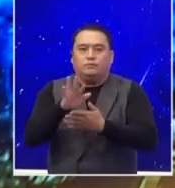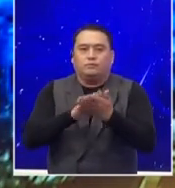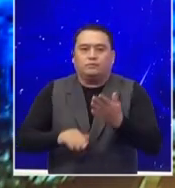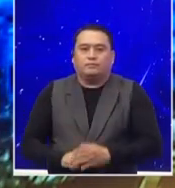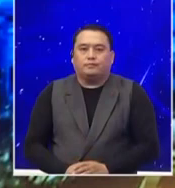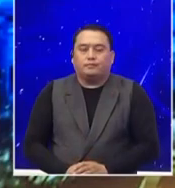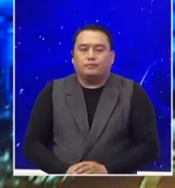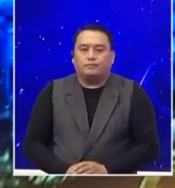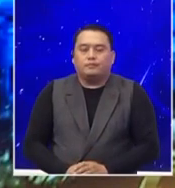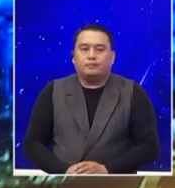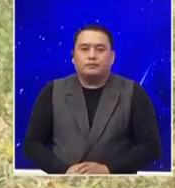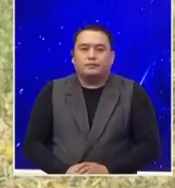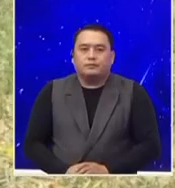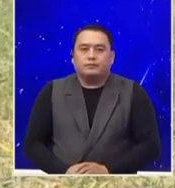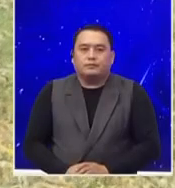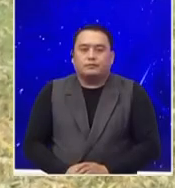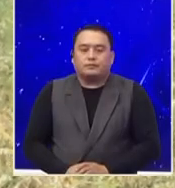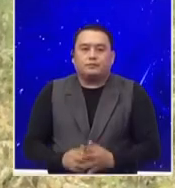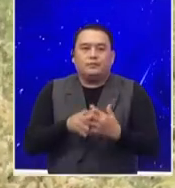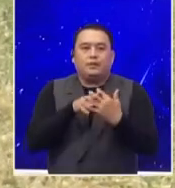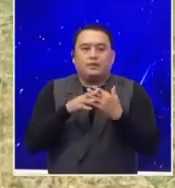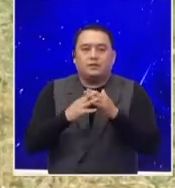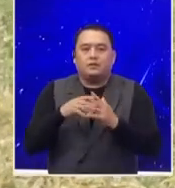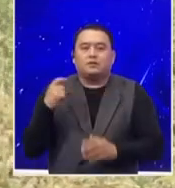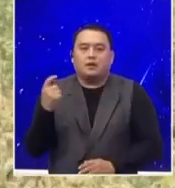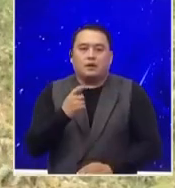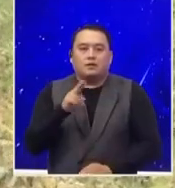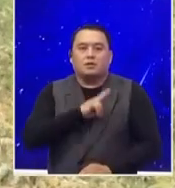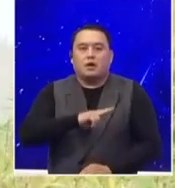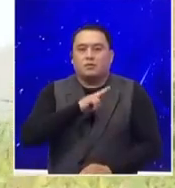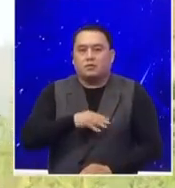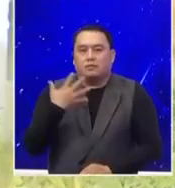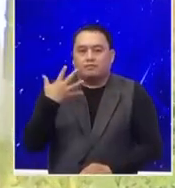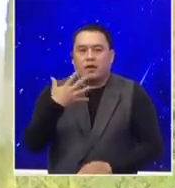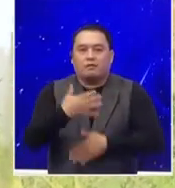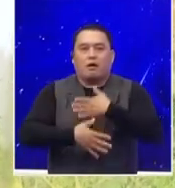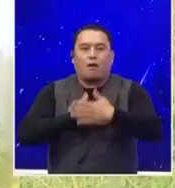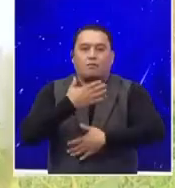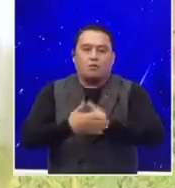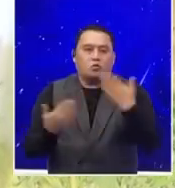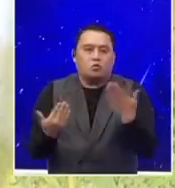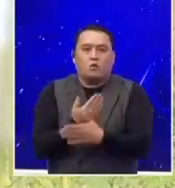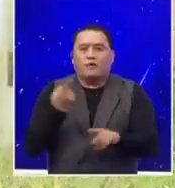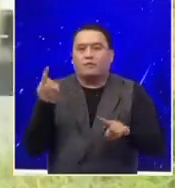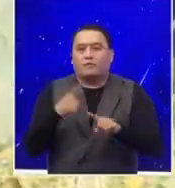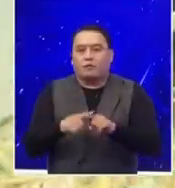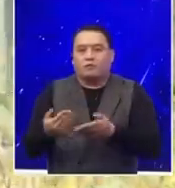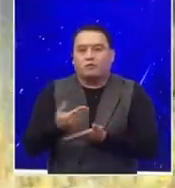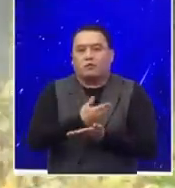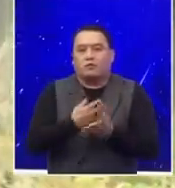из сюжета. В крестьянском хозяйстве Ирнар работают 5 комбайнов. Современная многофункциональная